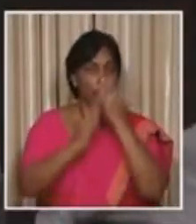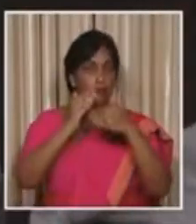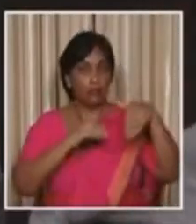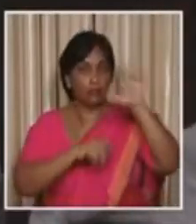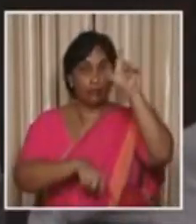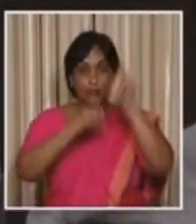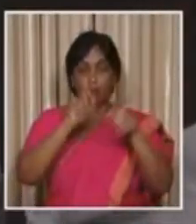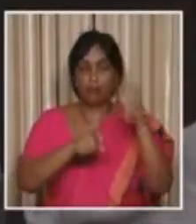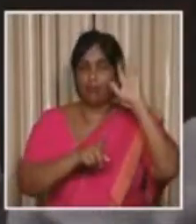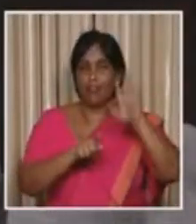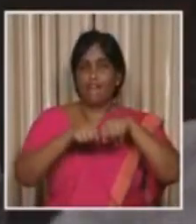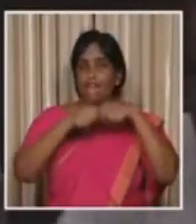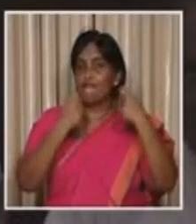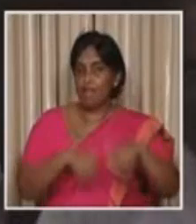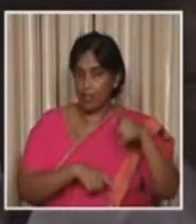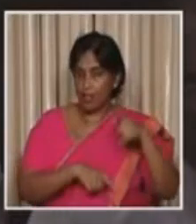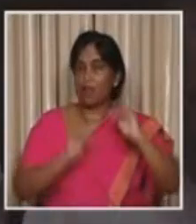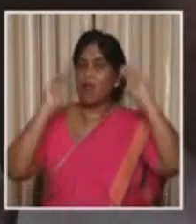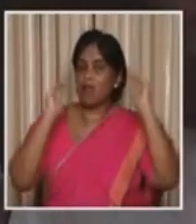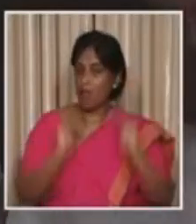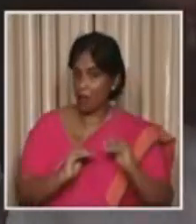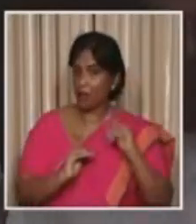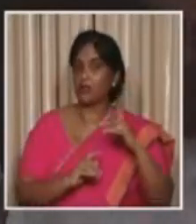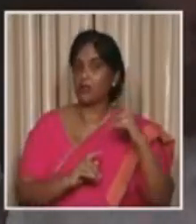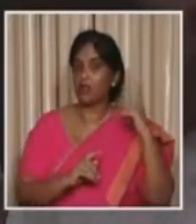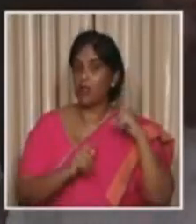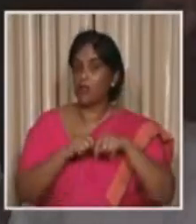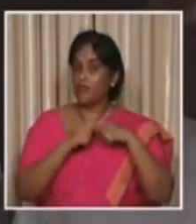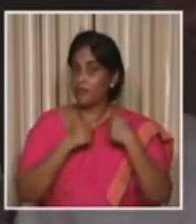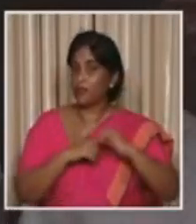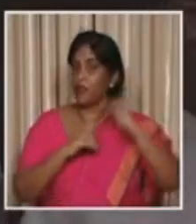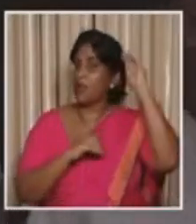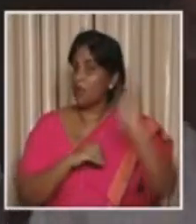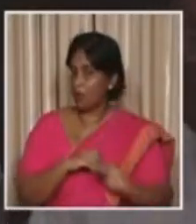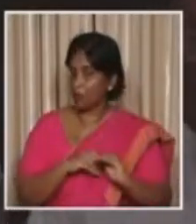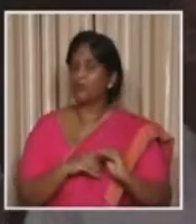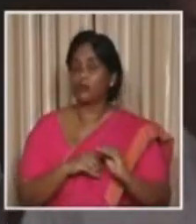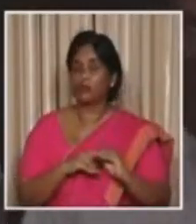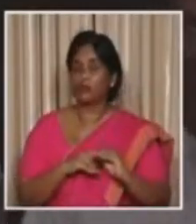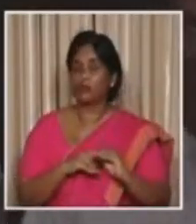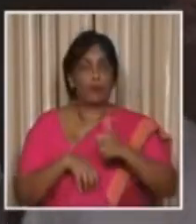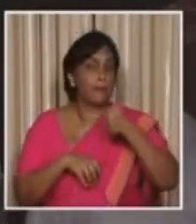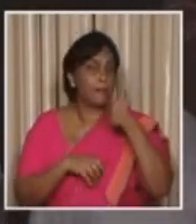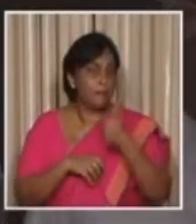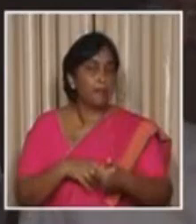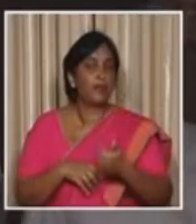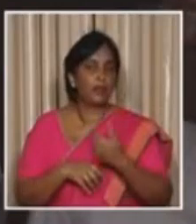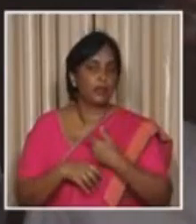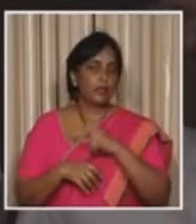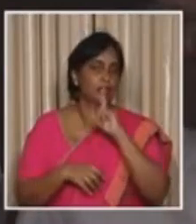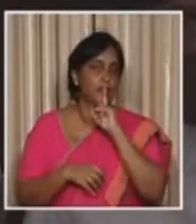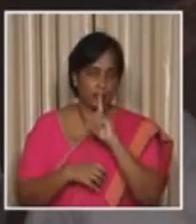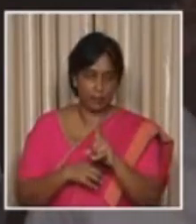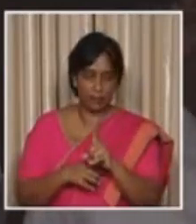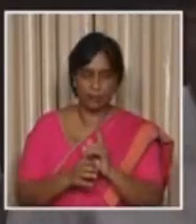ඉහළ නිලධාරීන්ගේ අනවශ්‍ය වියදම් සීමා කිරීම තුළින් ආරක්ෂක වියදම් අඩු කිරීම කාලෝචිත වන බවට තමයි මම